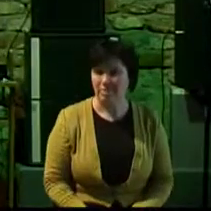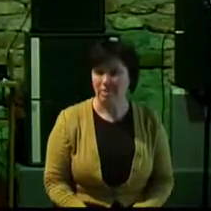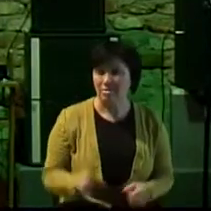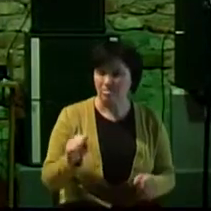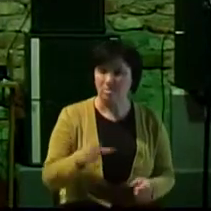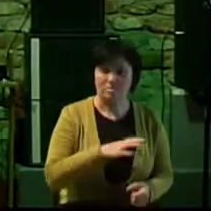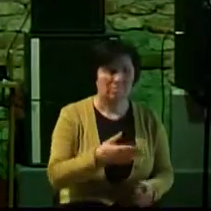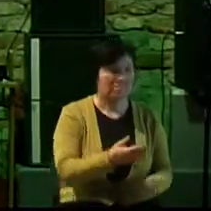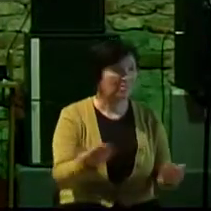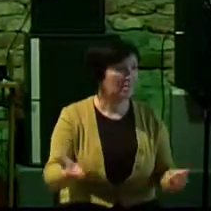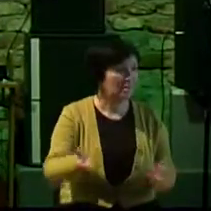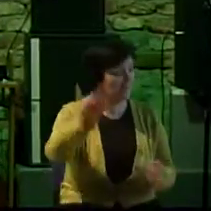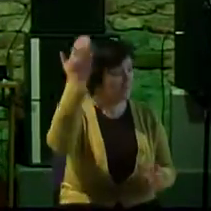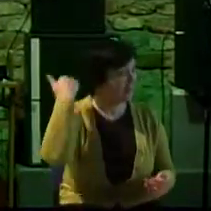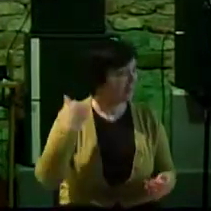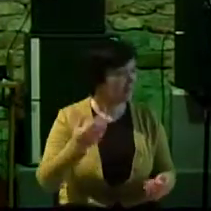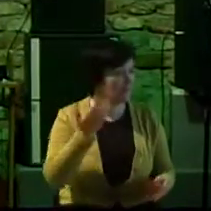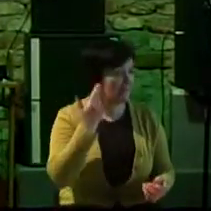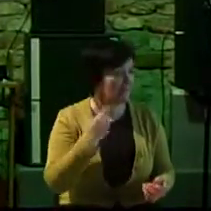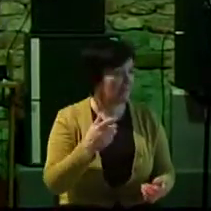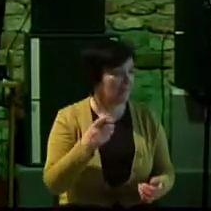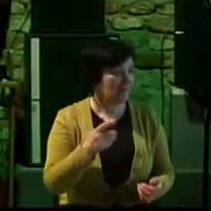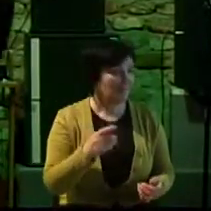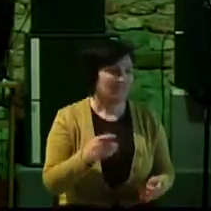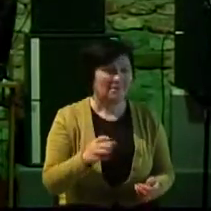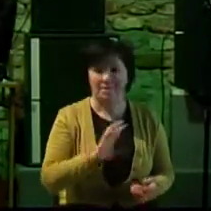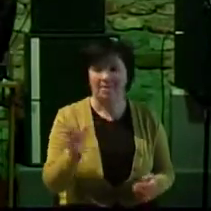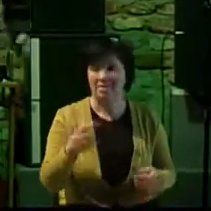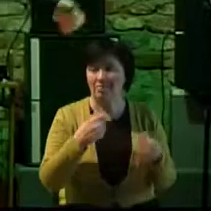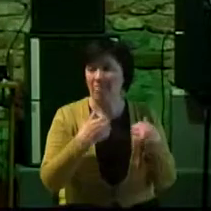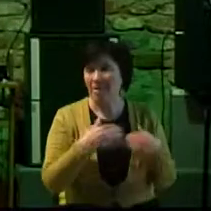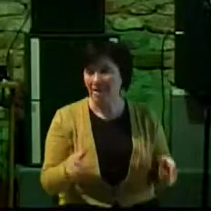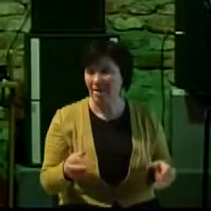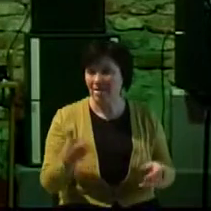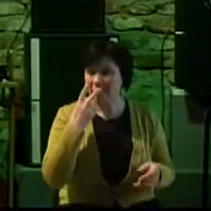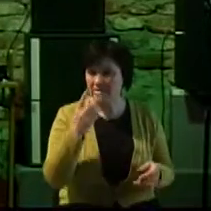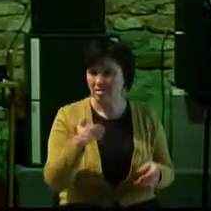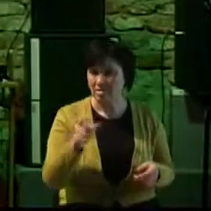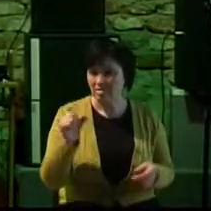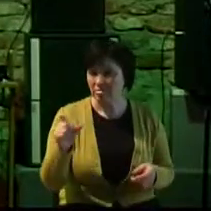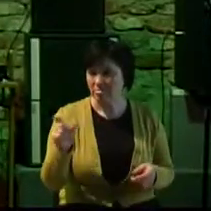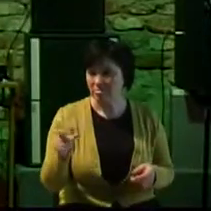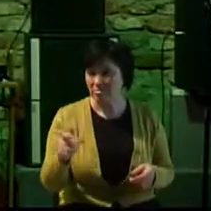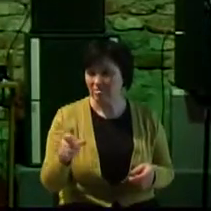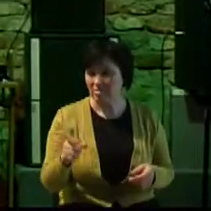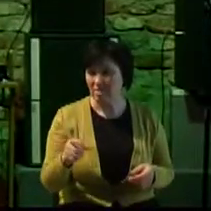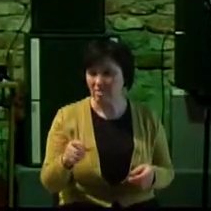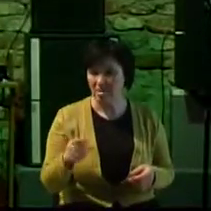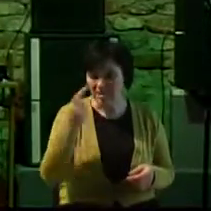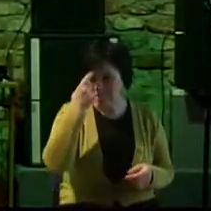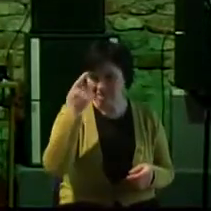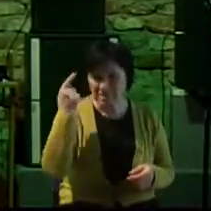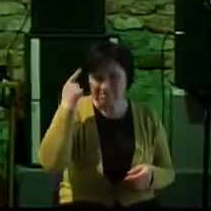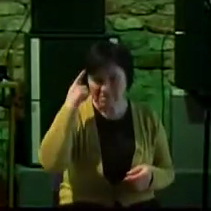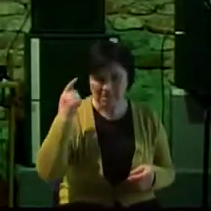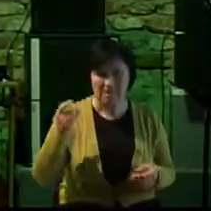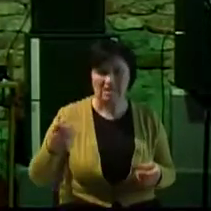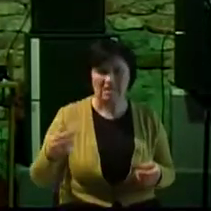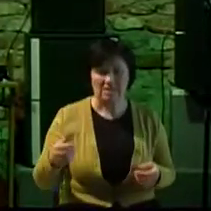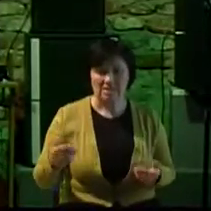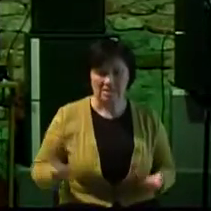того, как мы еще пришли в церковь, знали кого-то из церкви и, видя его такую двойную жизнь, греховную жизнь и то,